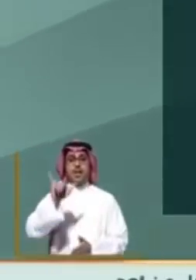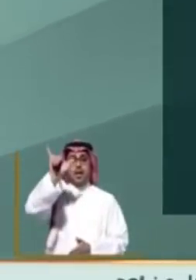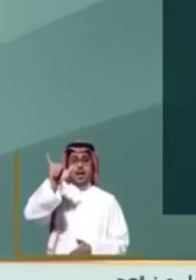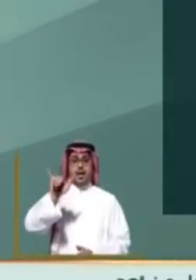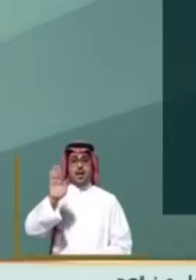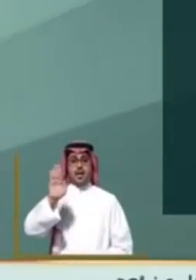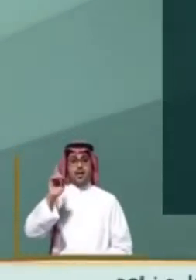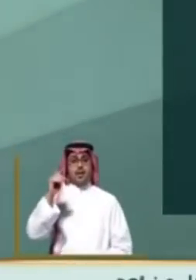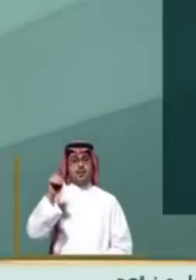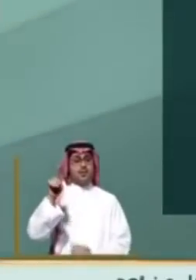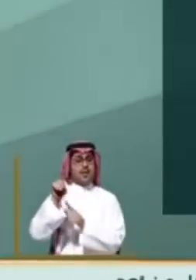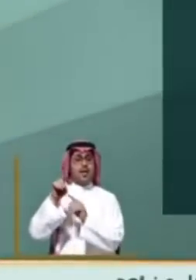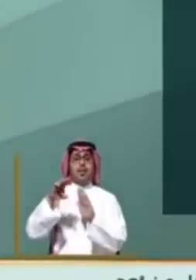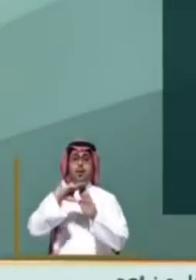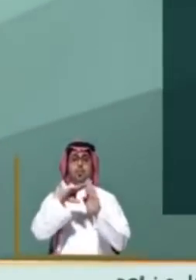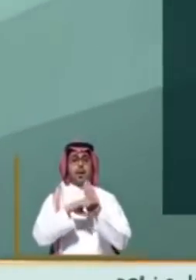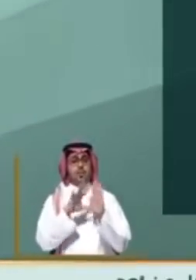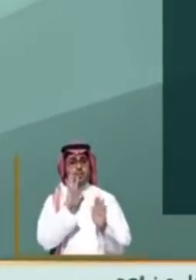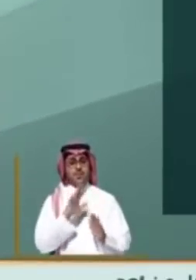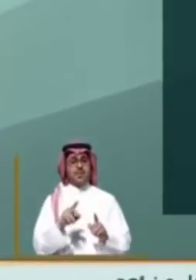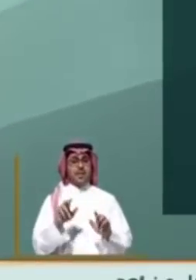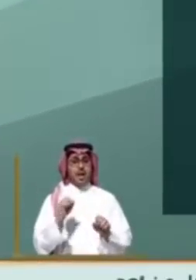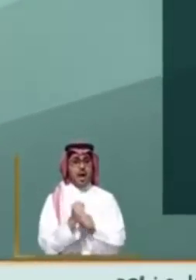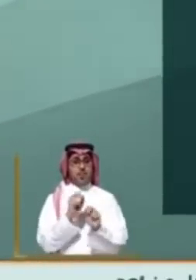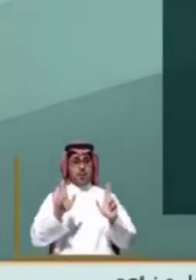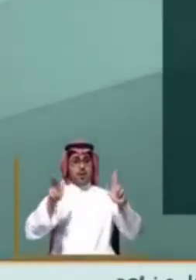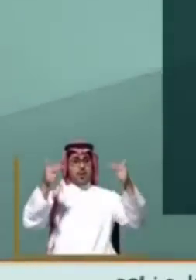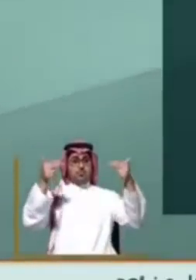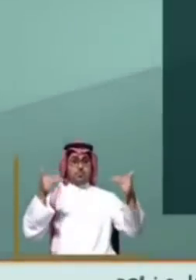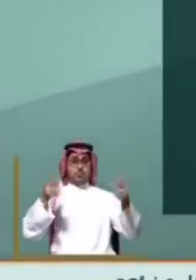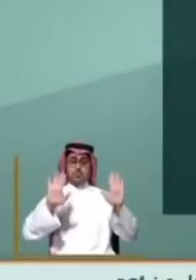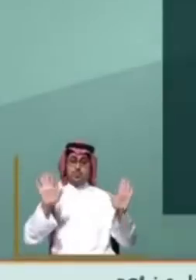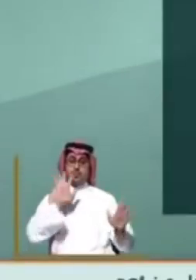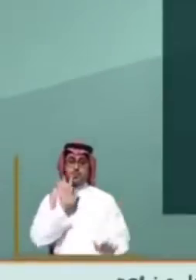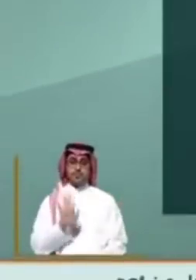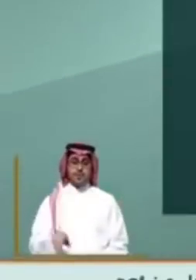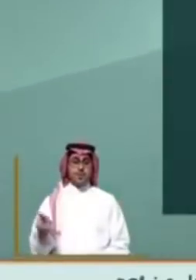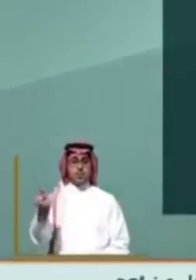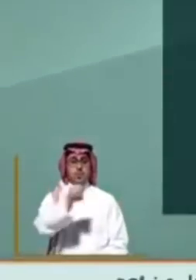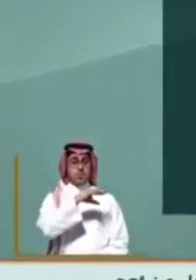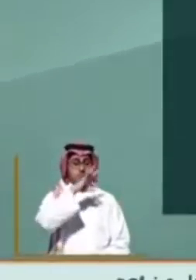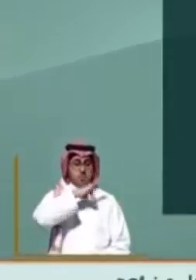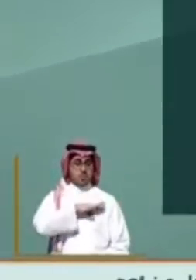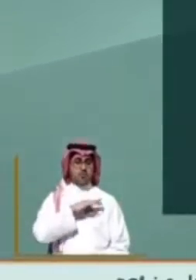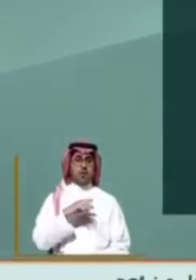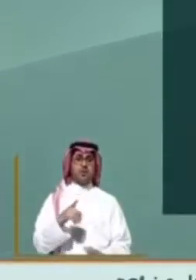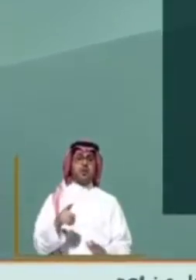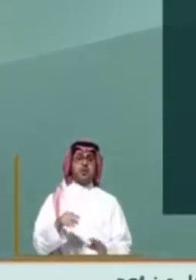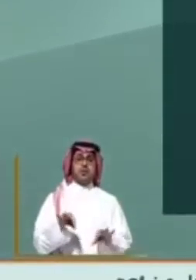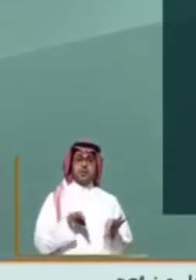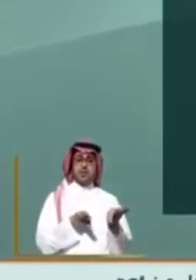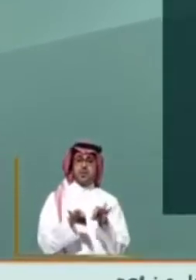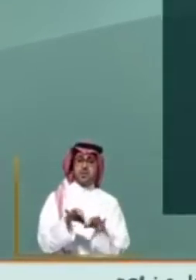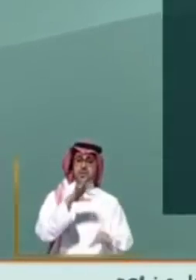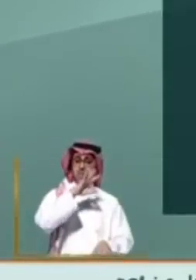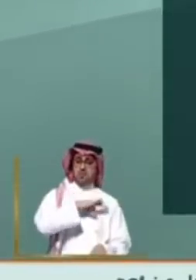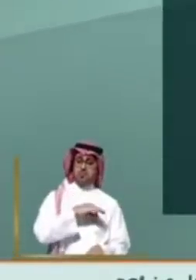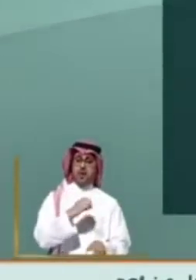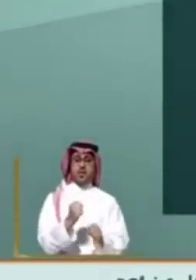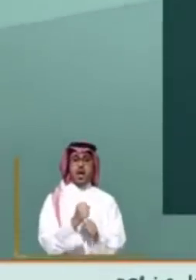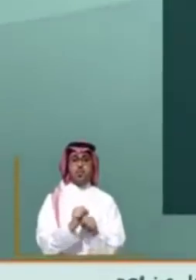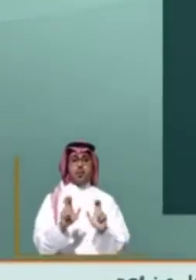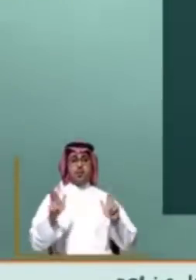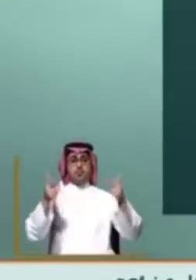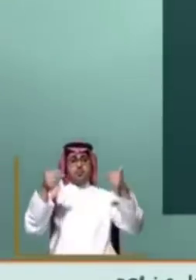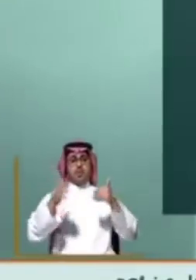لمساعدة القطاع الحكومي للعمل عن بعد، بدءا من تمكين الجهات الحكومية من الحصول على سياسات وإجراءات العمل عن